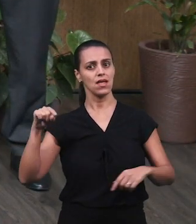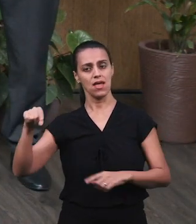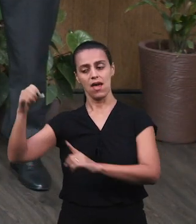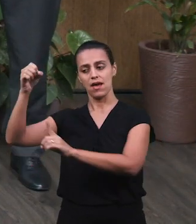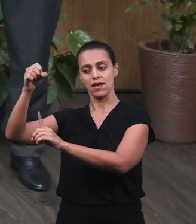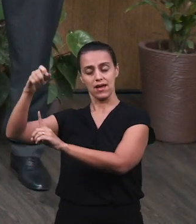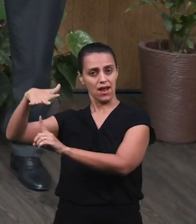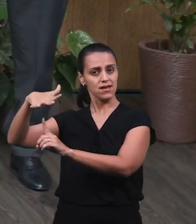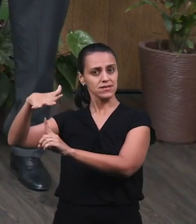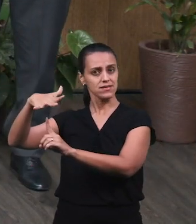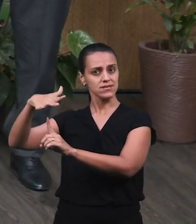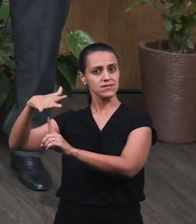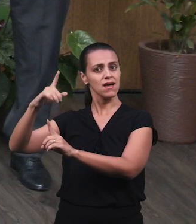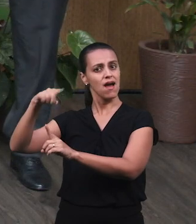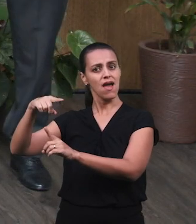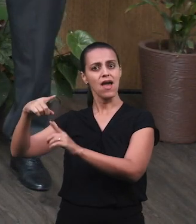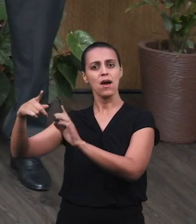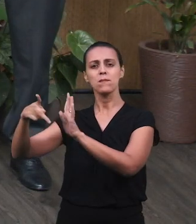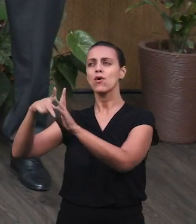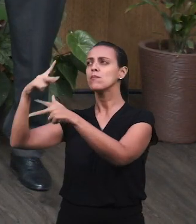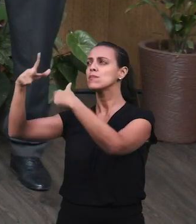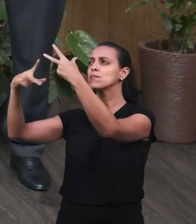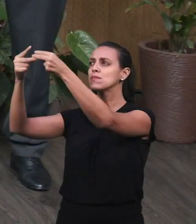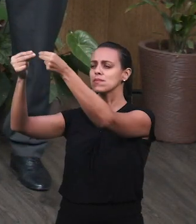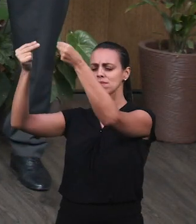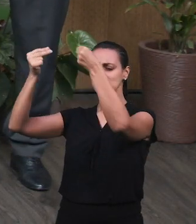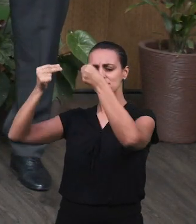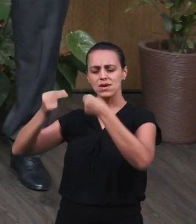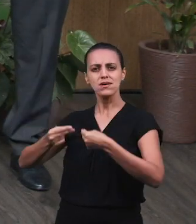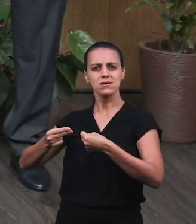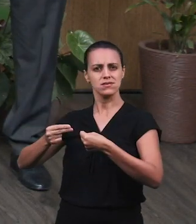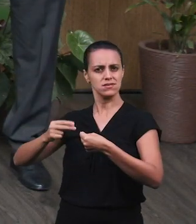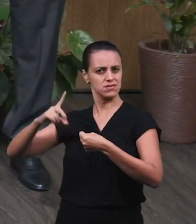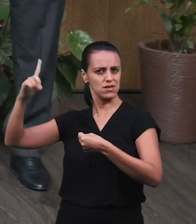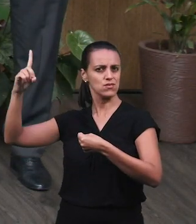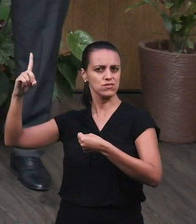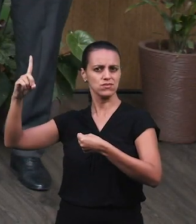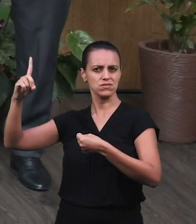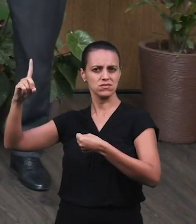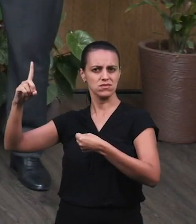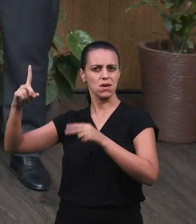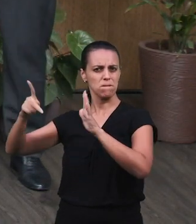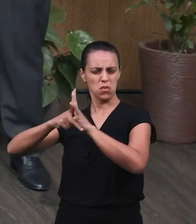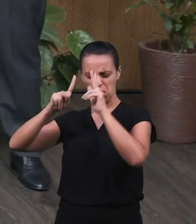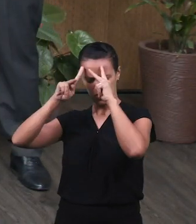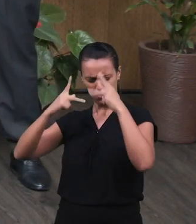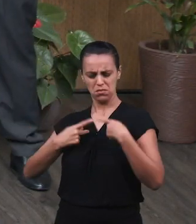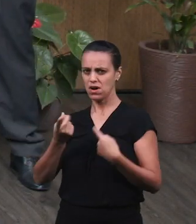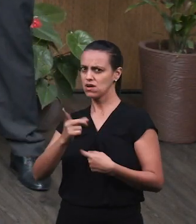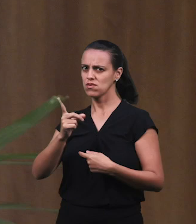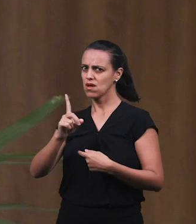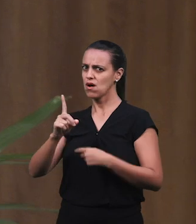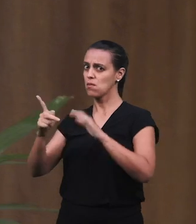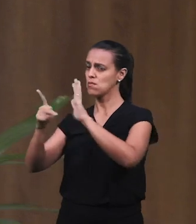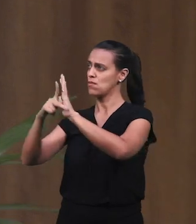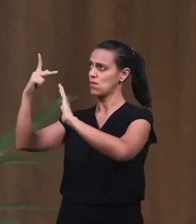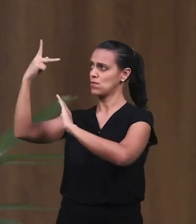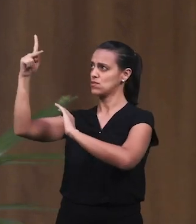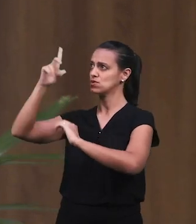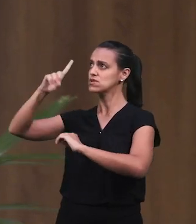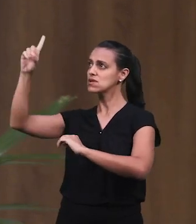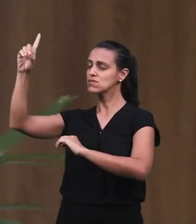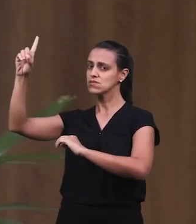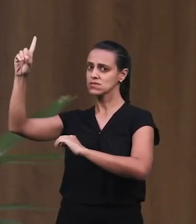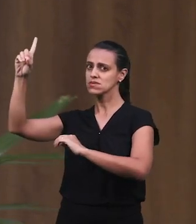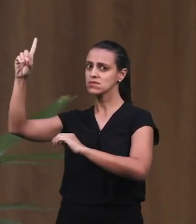Dieu. Ce n'est pas un attribut de l'homme, mais la grâce, et cela doit être observé, la